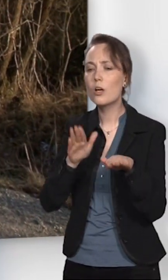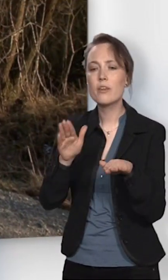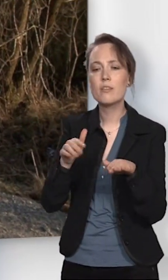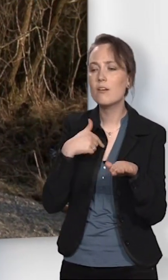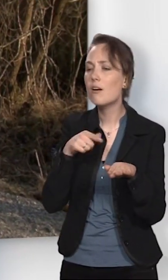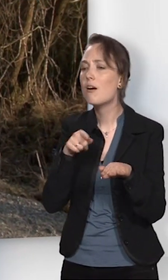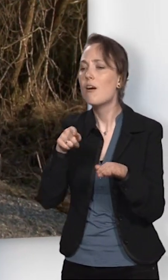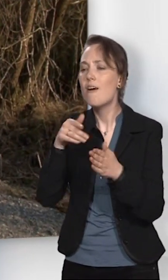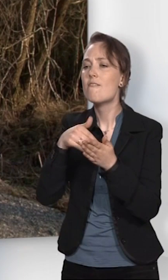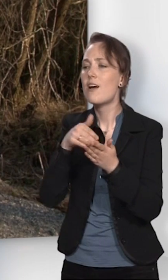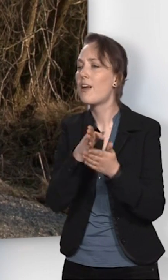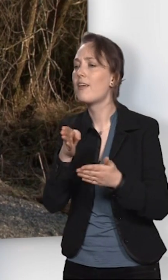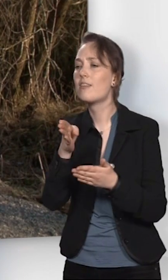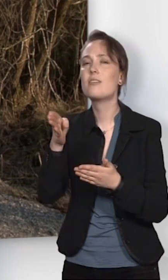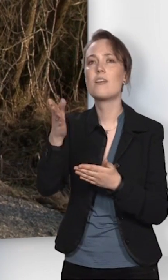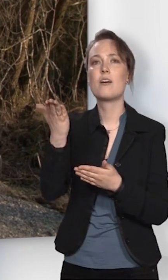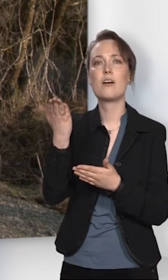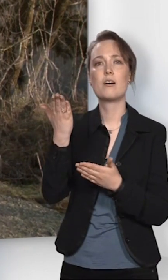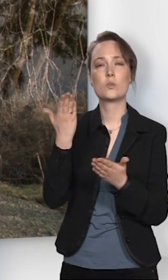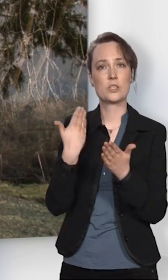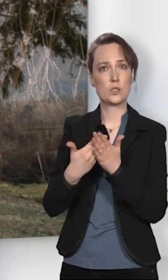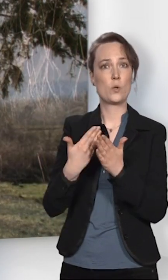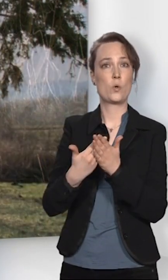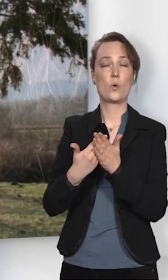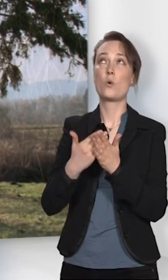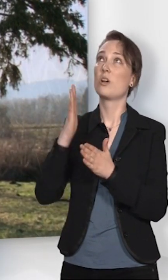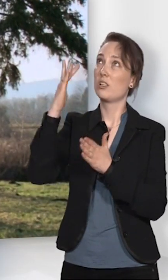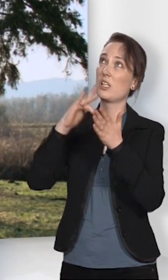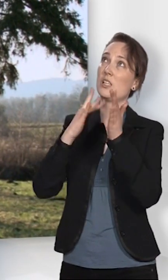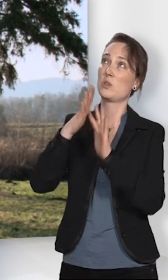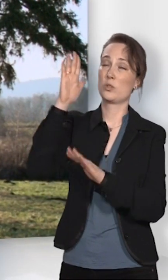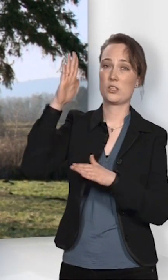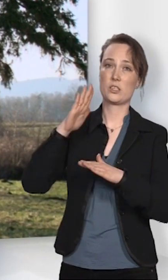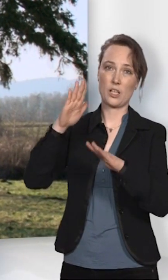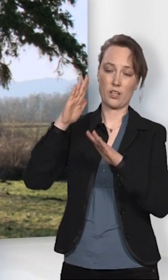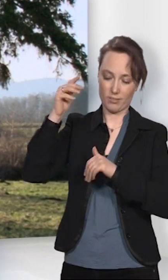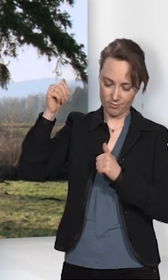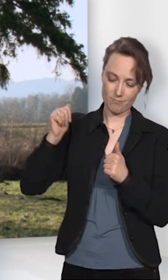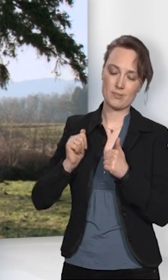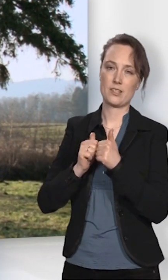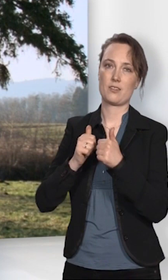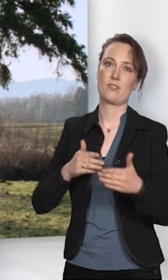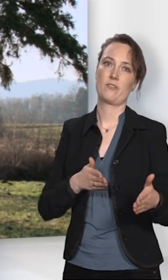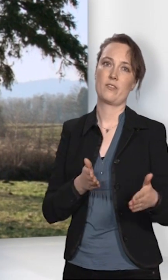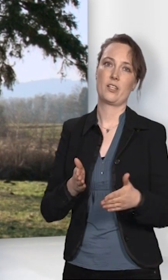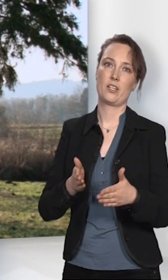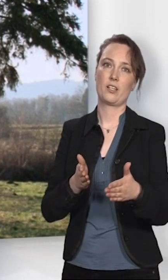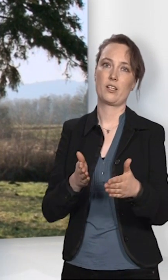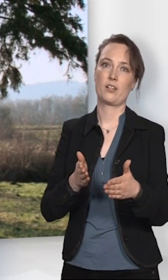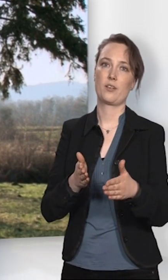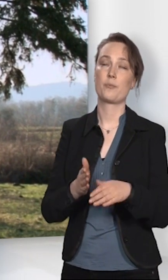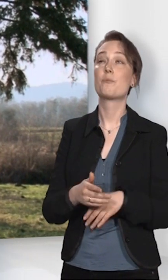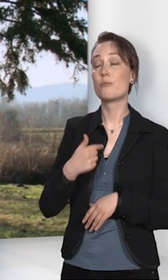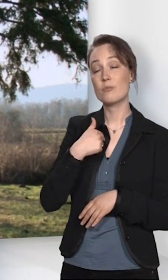weiterführen. Und so ist der Segen Jesu mit auf dem Weg. Ich gehe im